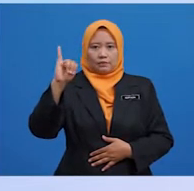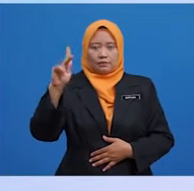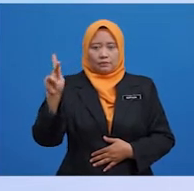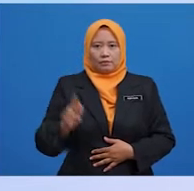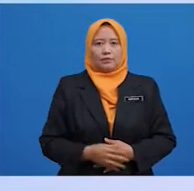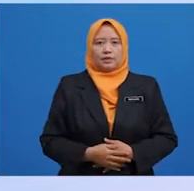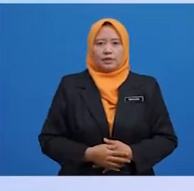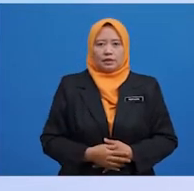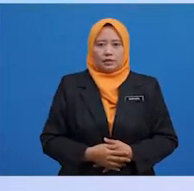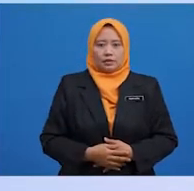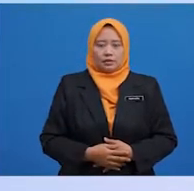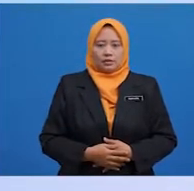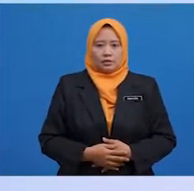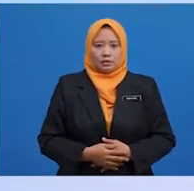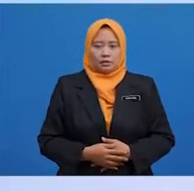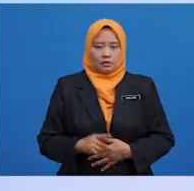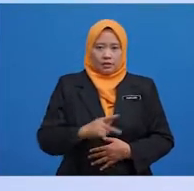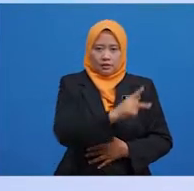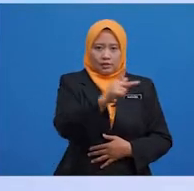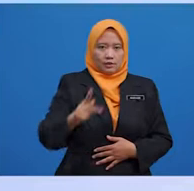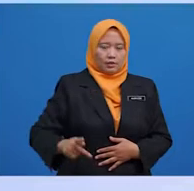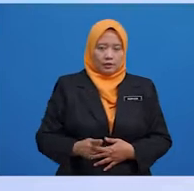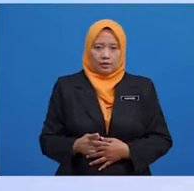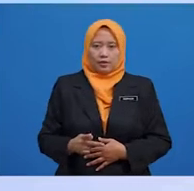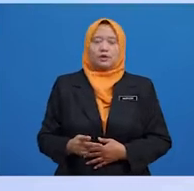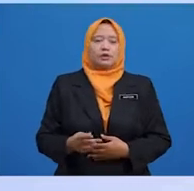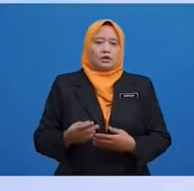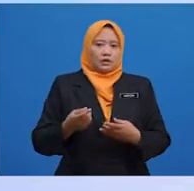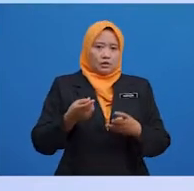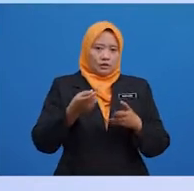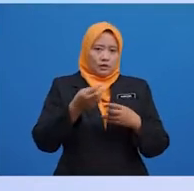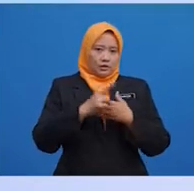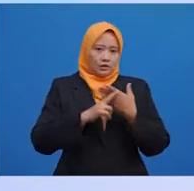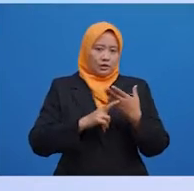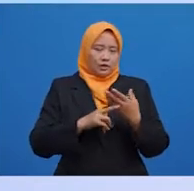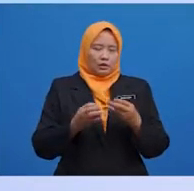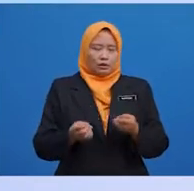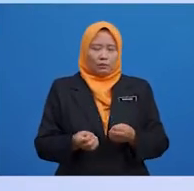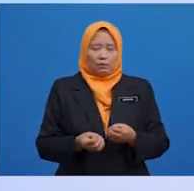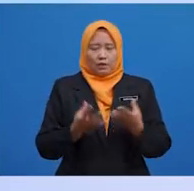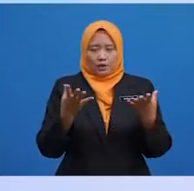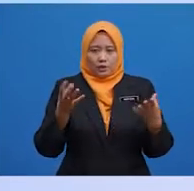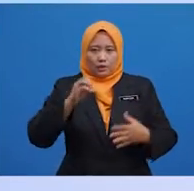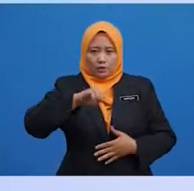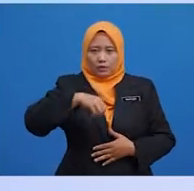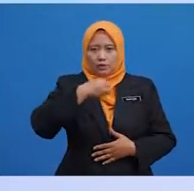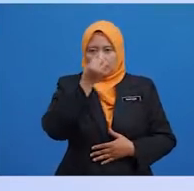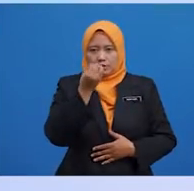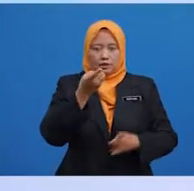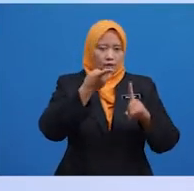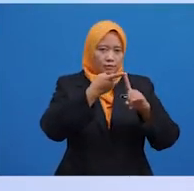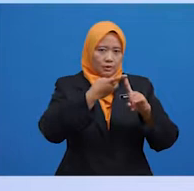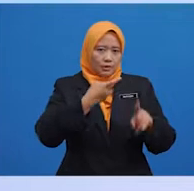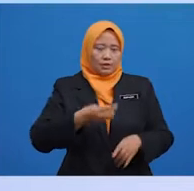Kitaran sistemik ialah kitaran darah yang kaya dengan oksigen dari ventrikel kiri